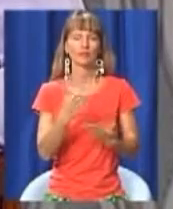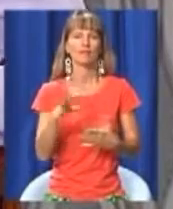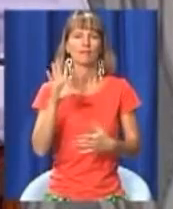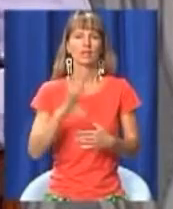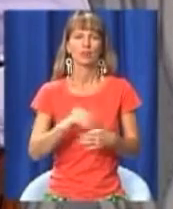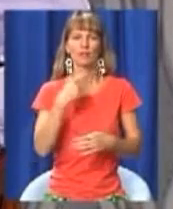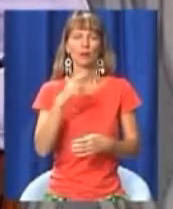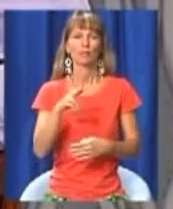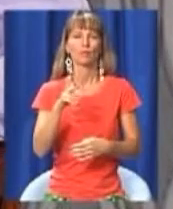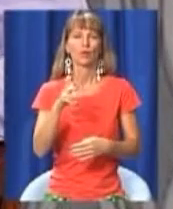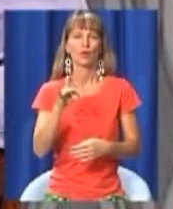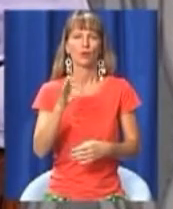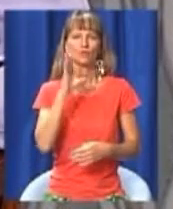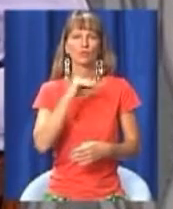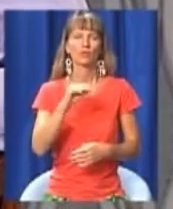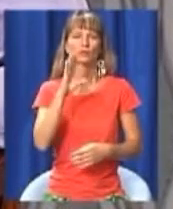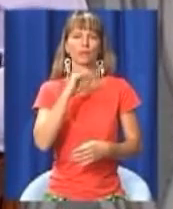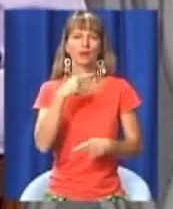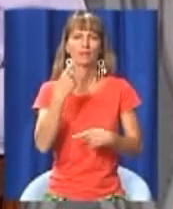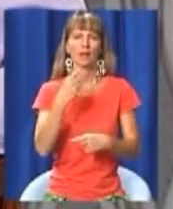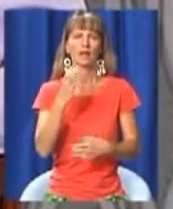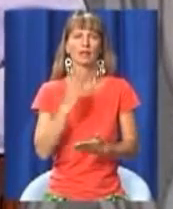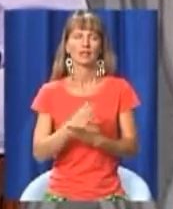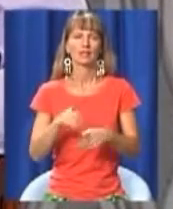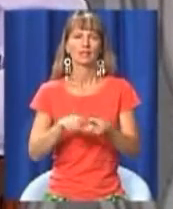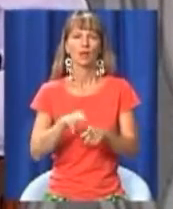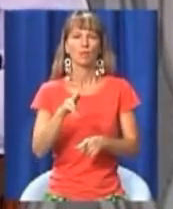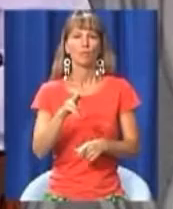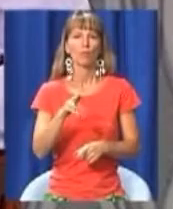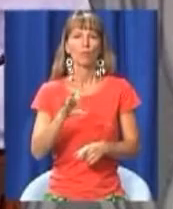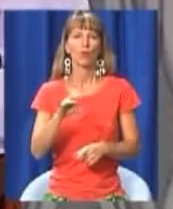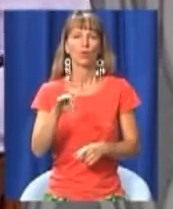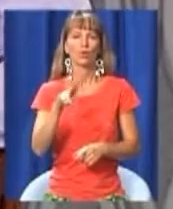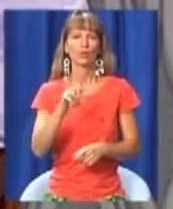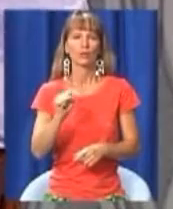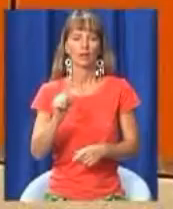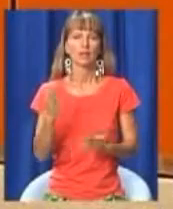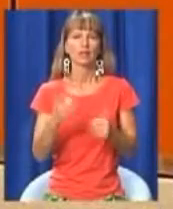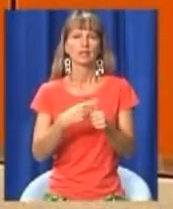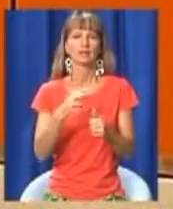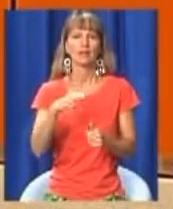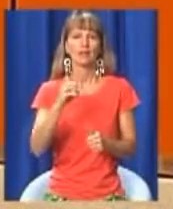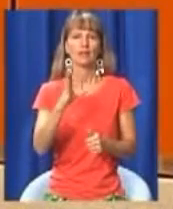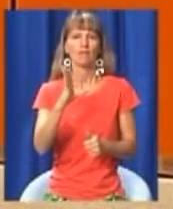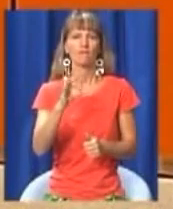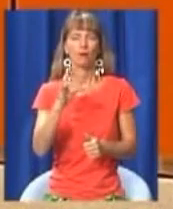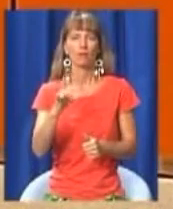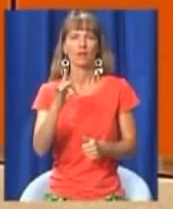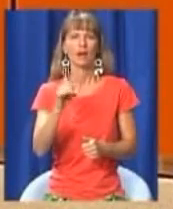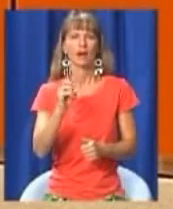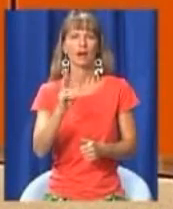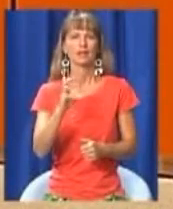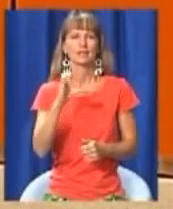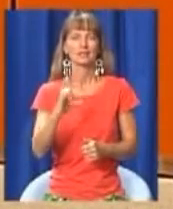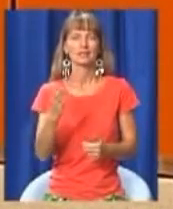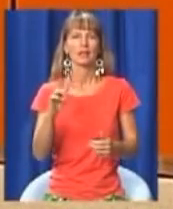говоримо про собачок, про цуциків. Да, тут є така у нас порода, яка називається Девон Рекс. Як ти думаєш,